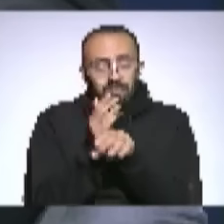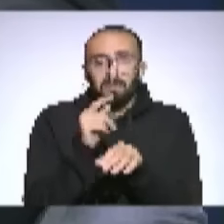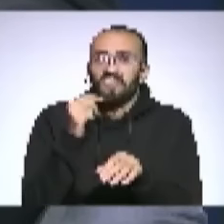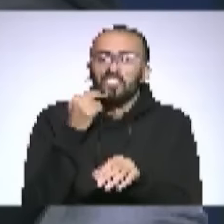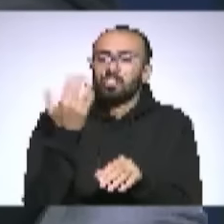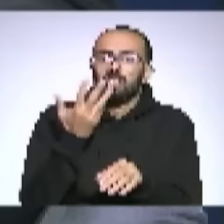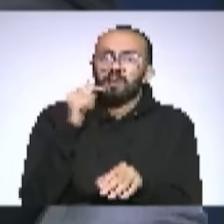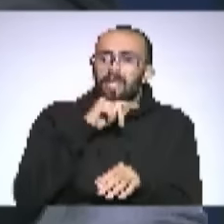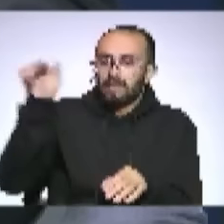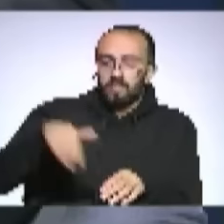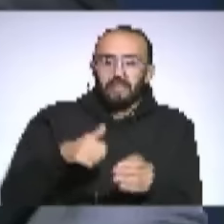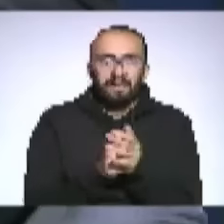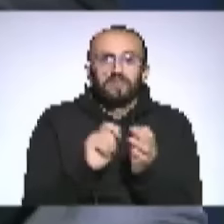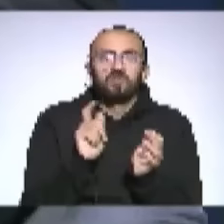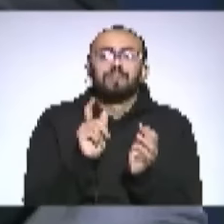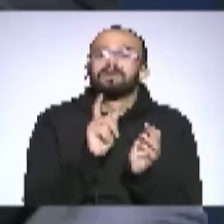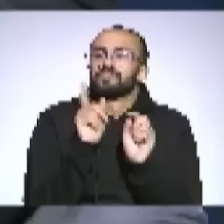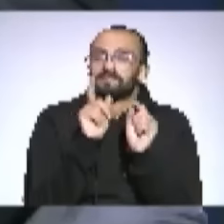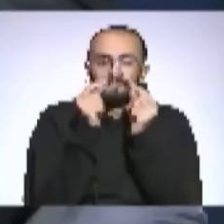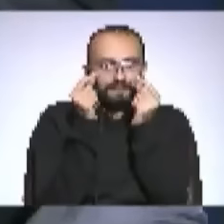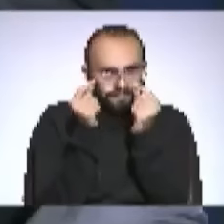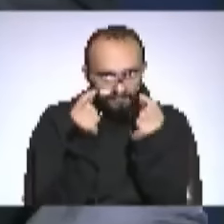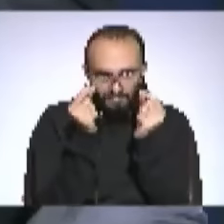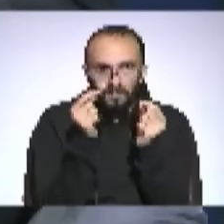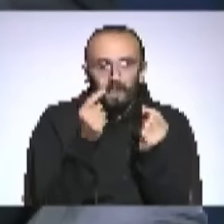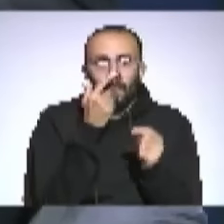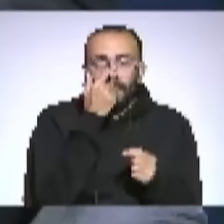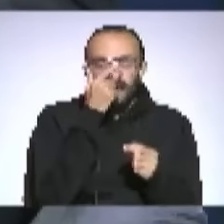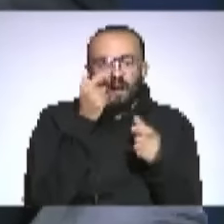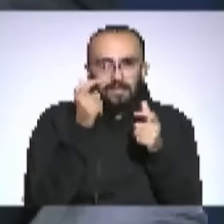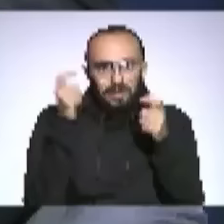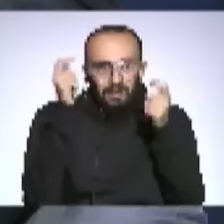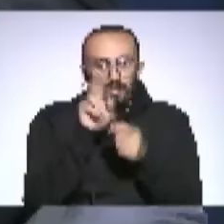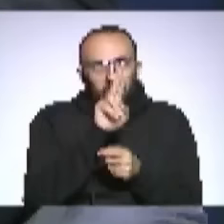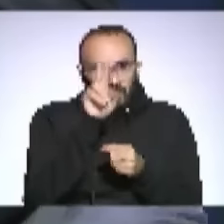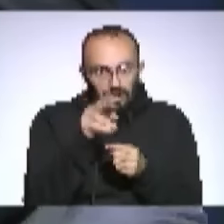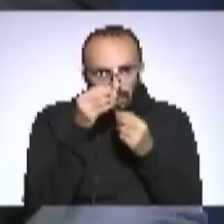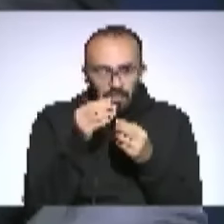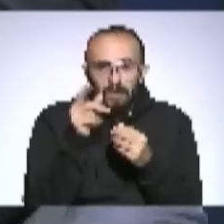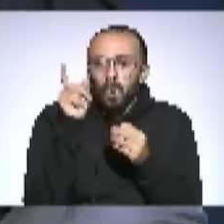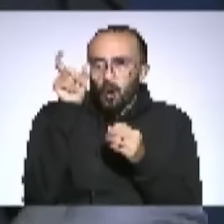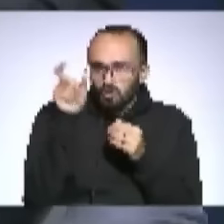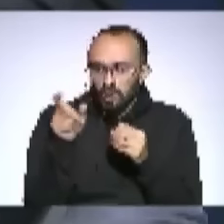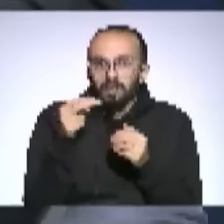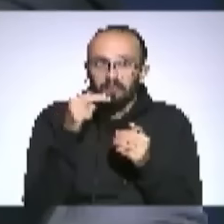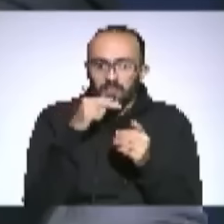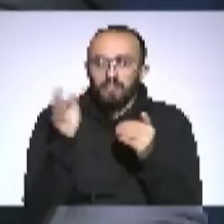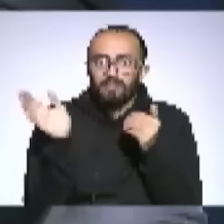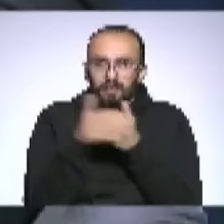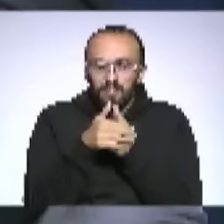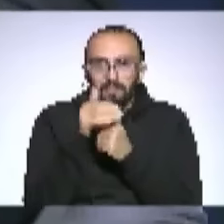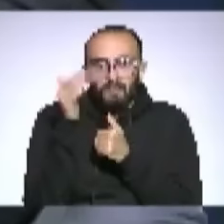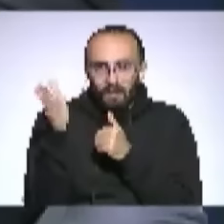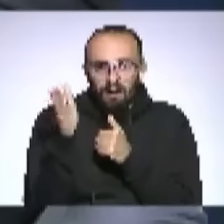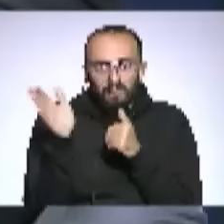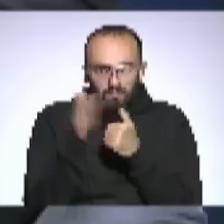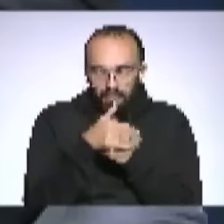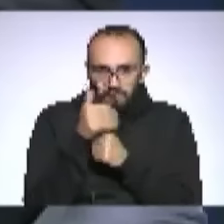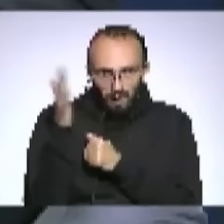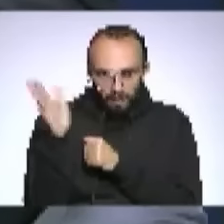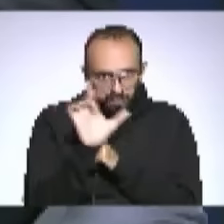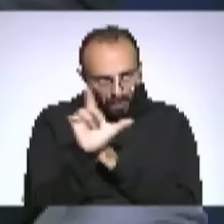البيت يعني سؤال سؤال سؤال ايوه يا س هو بيغلط بره البيت ايا